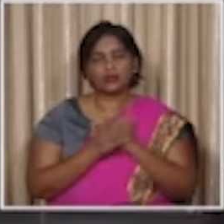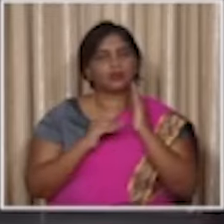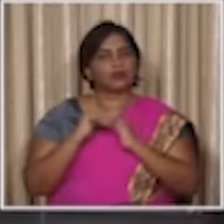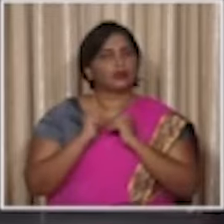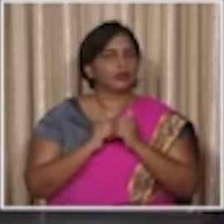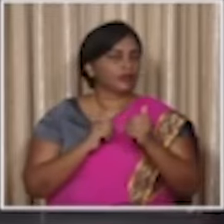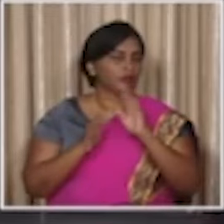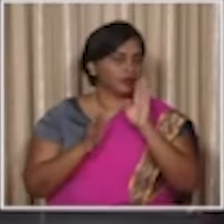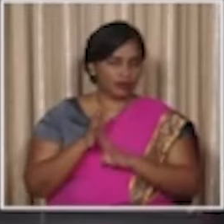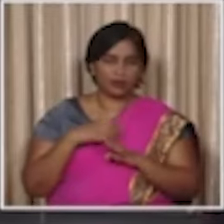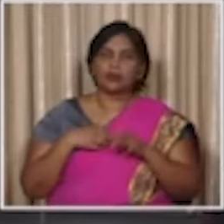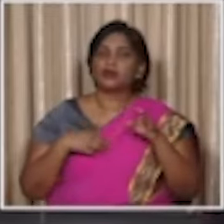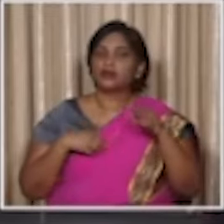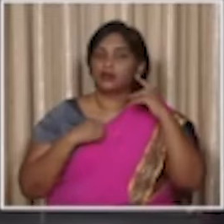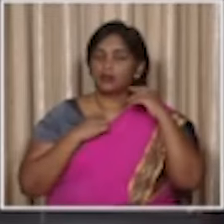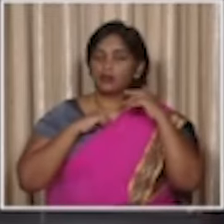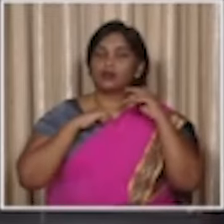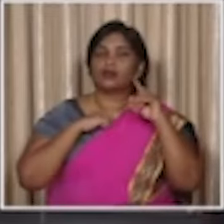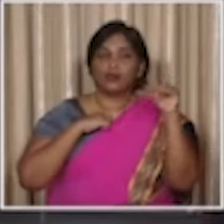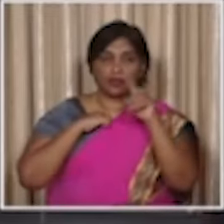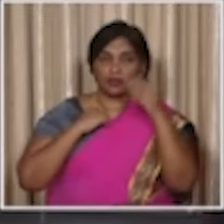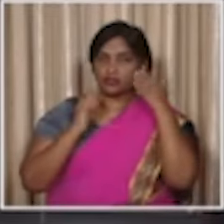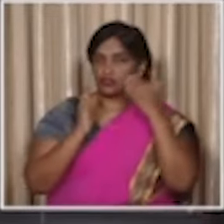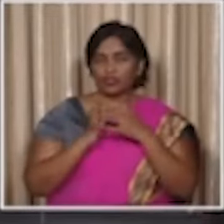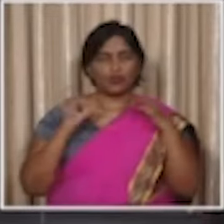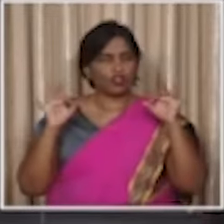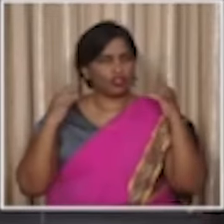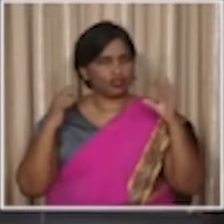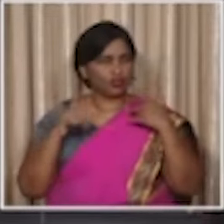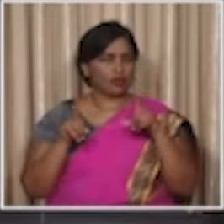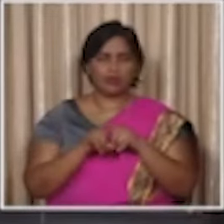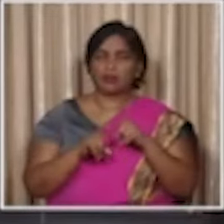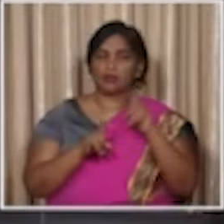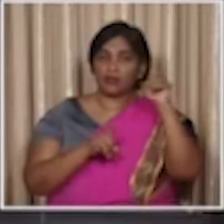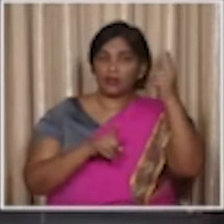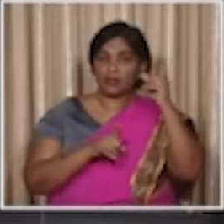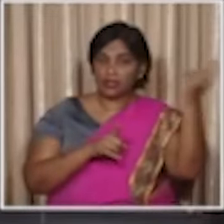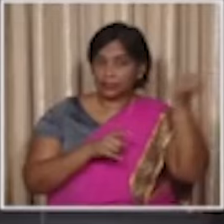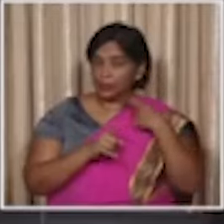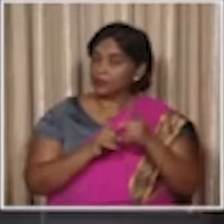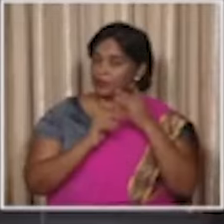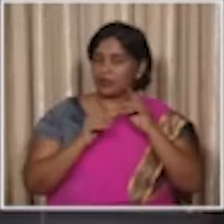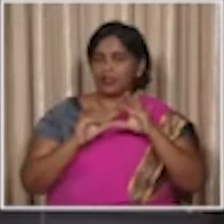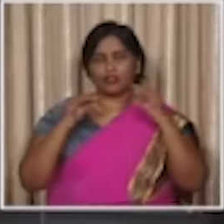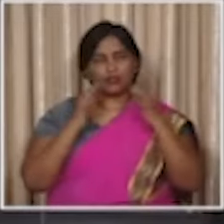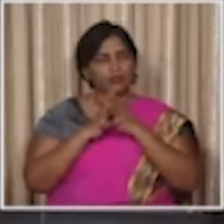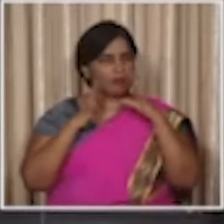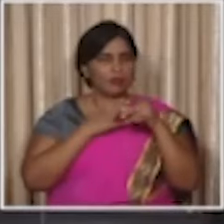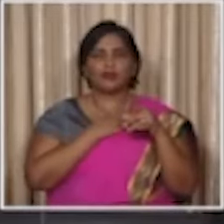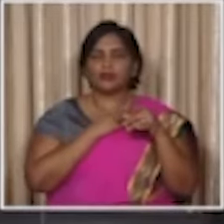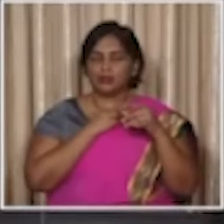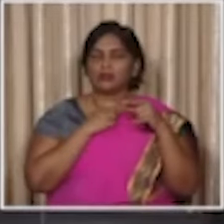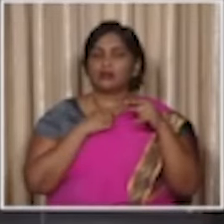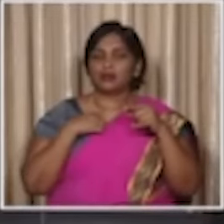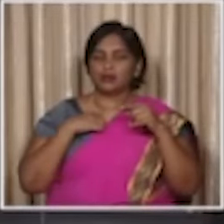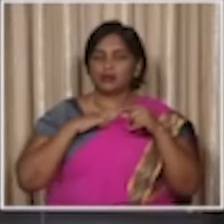වැඩපිළිවෙල ඉවත් කරලා. එතකොට පළවෙනි වටේ හඳුනාගත්ත දුර්වලතා මෙතුමා කියපු දුර්වලතා වගේම තවත් දුර්වලතා තියෙනවා. ඒ වගේම අපිට